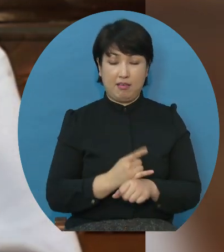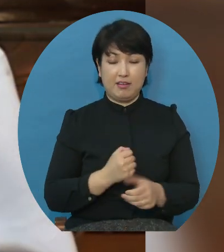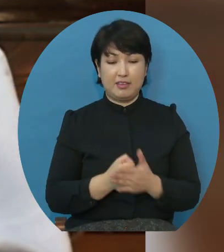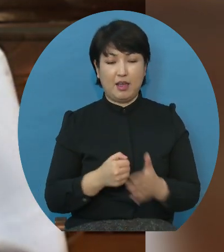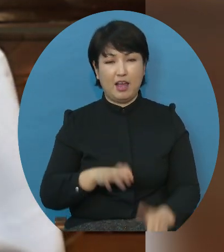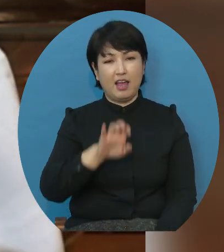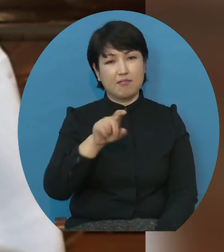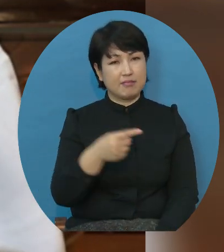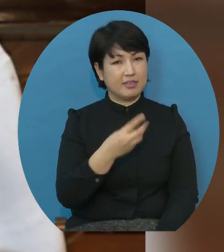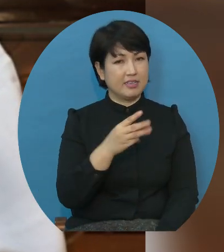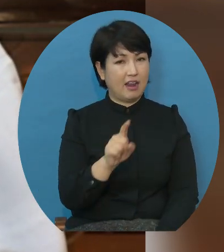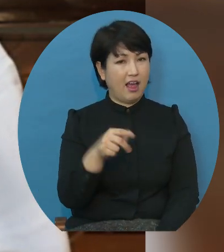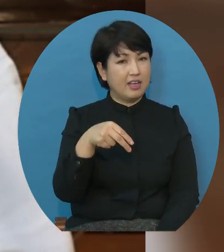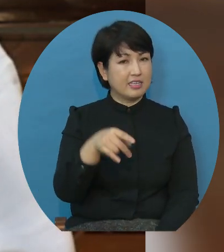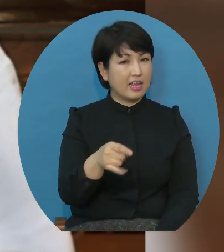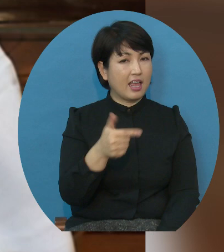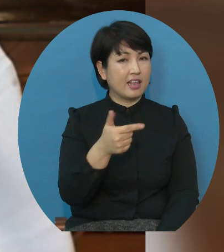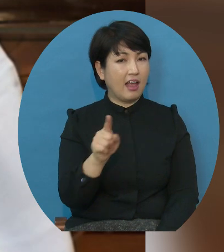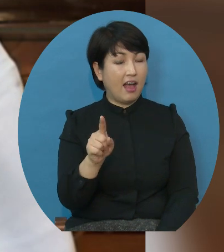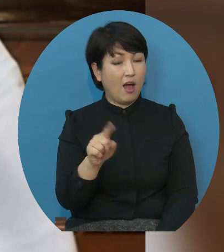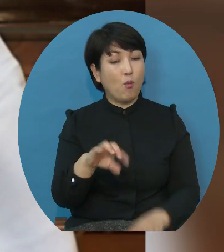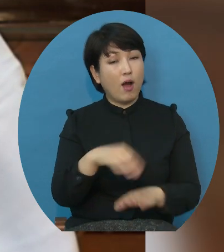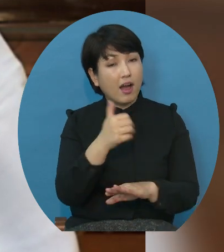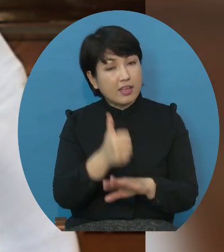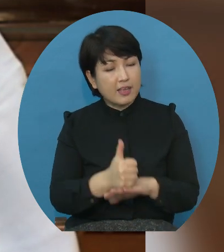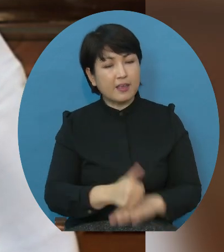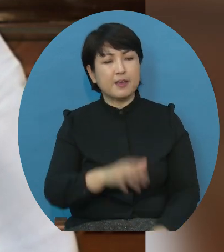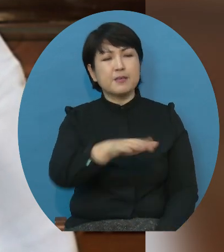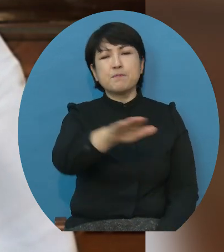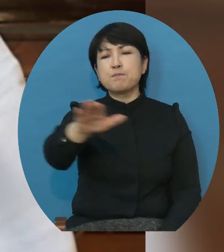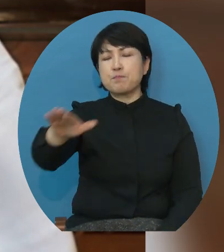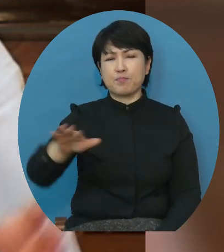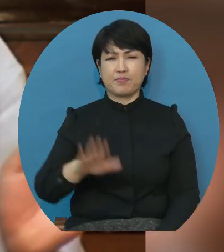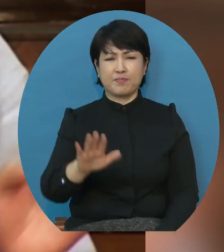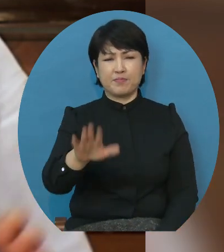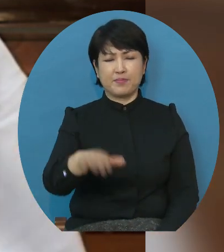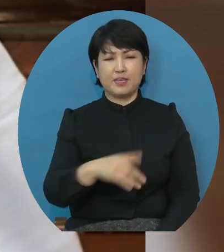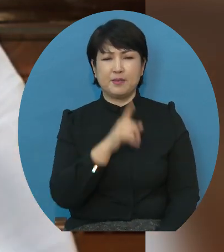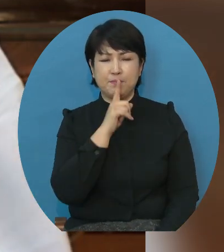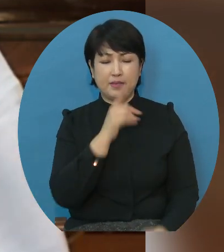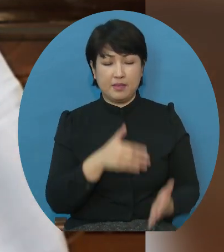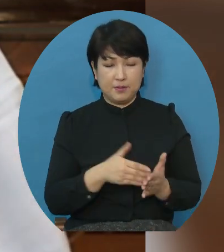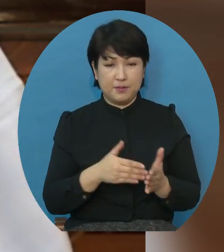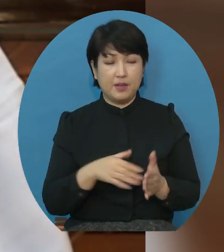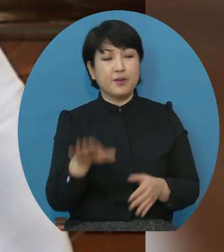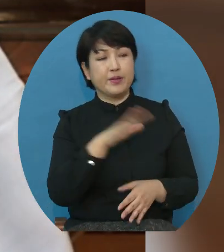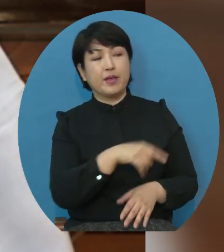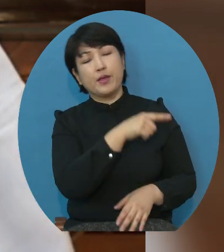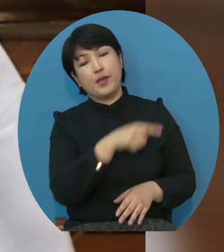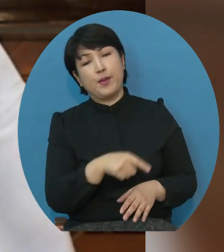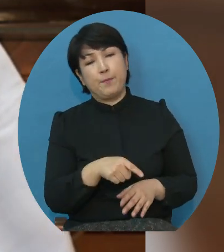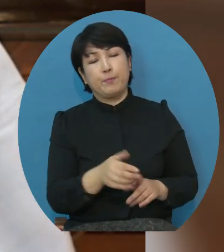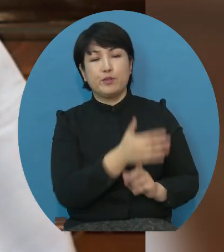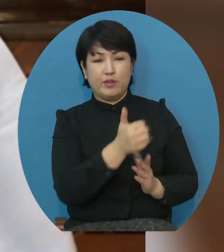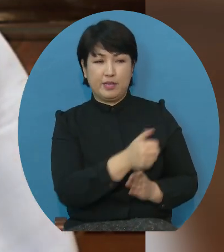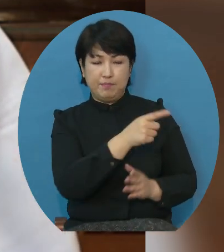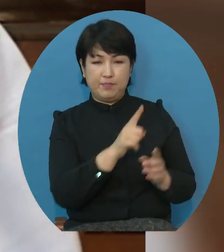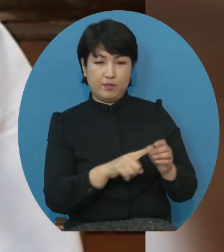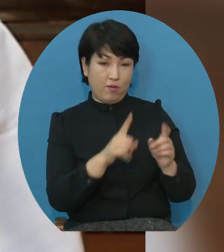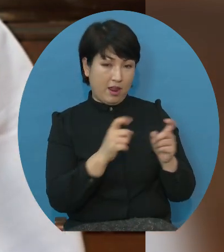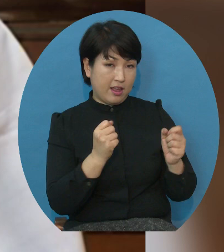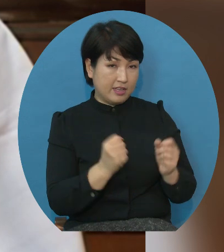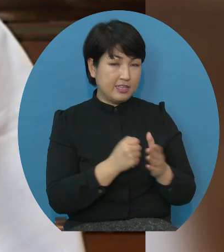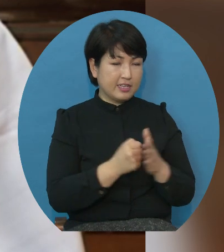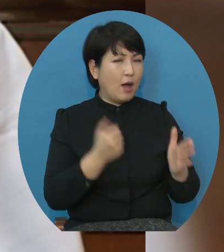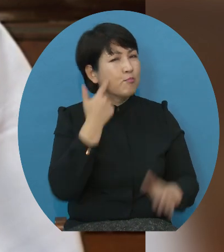그래서 푸른 산아 지방이 우리 이러지 말고 여기 기원 장사의 지금 부처님 계시니까 우리